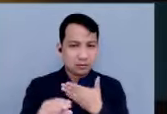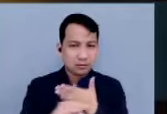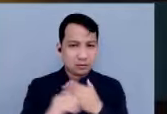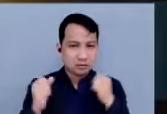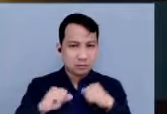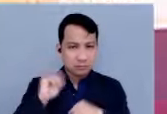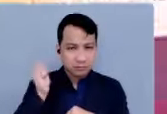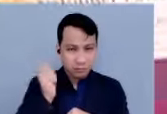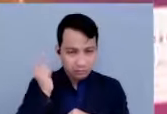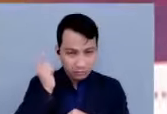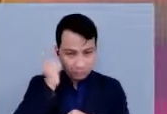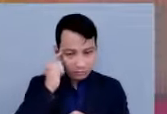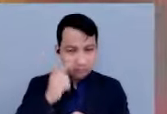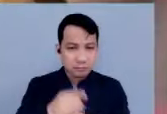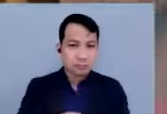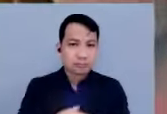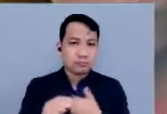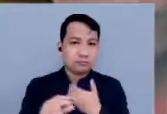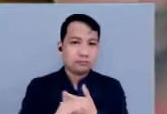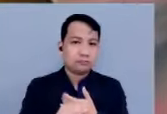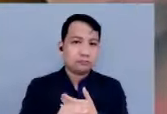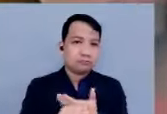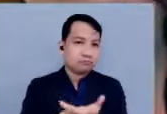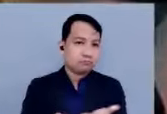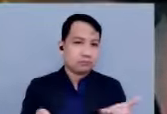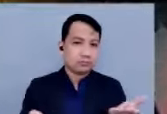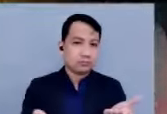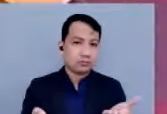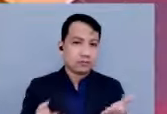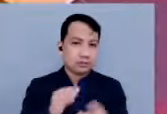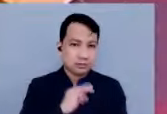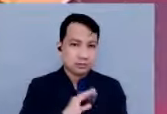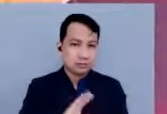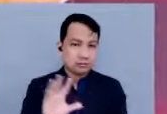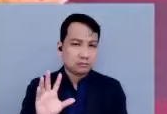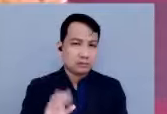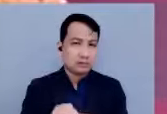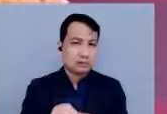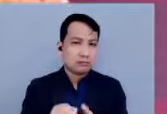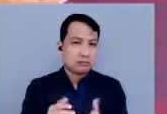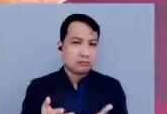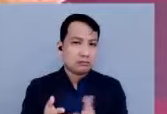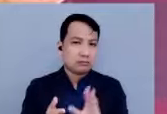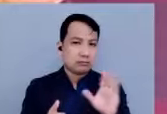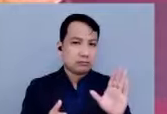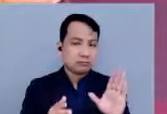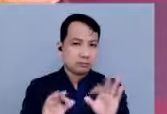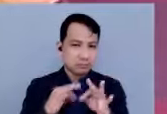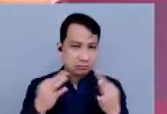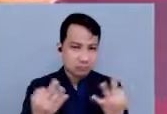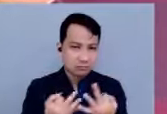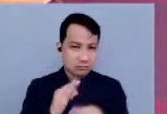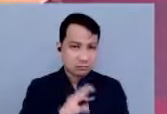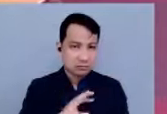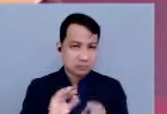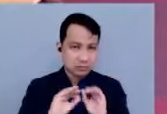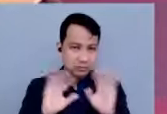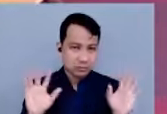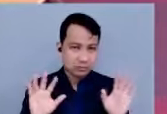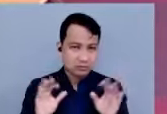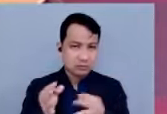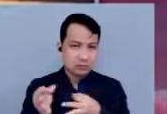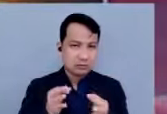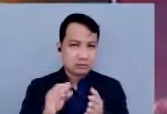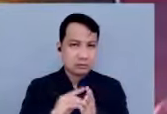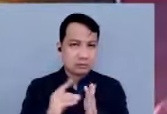gobyerno na ito ay pakikinabangan ng iyong pamilya, maliwanag po yung definition. Kaya